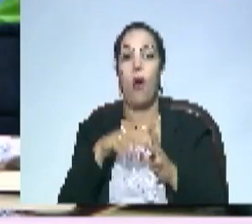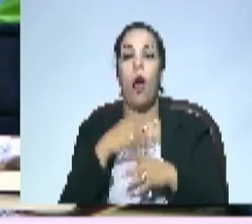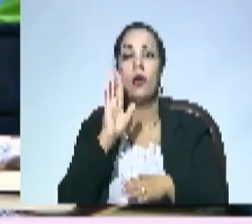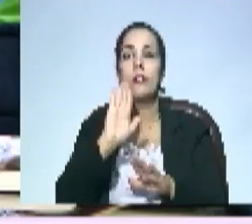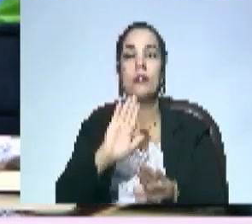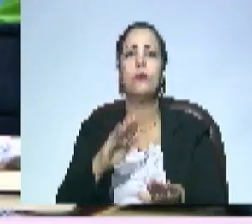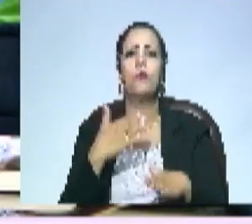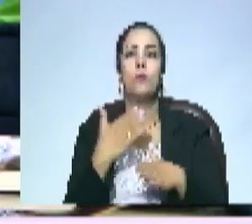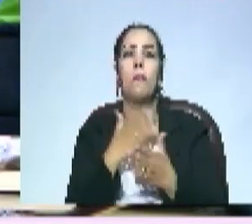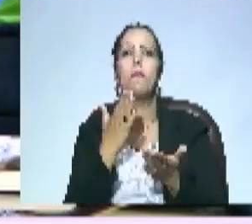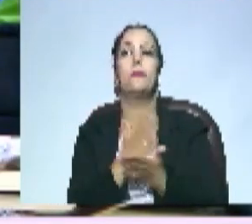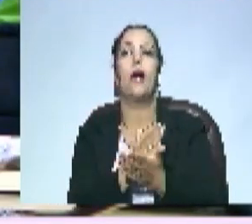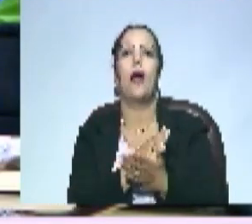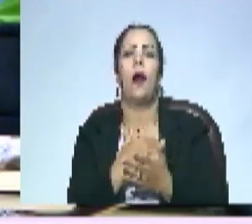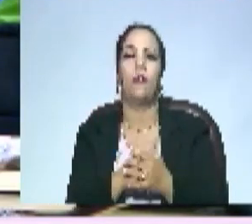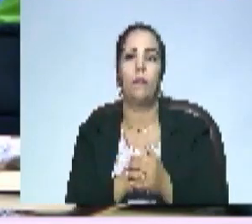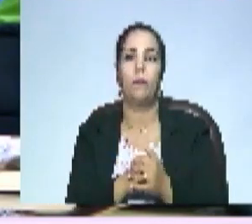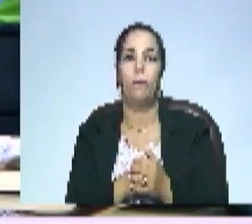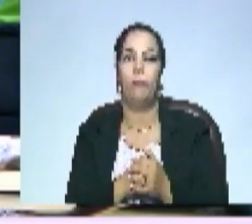تبرد